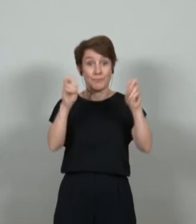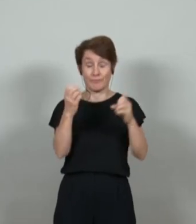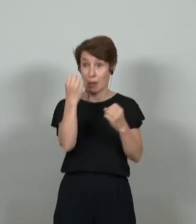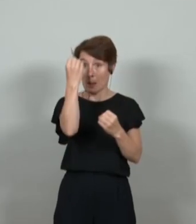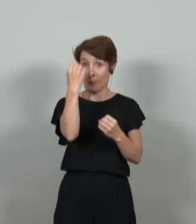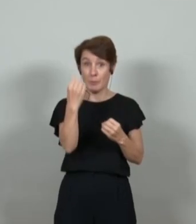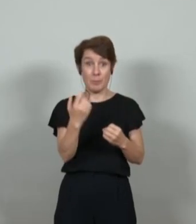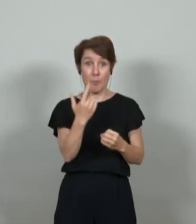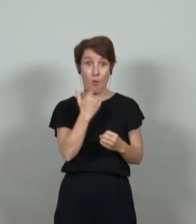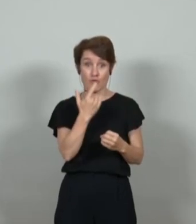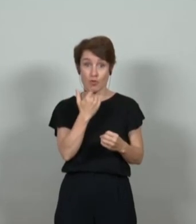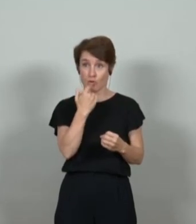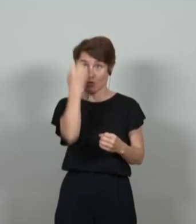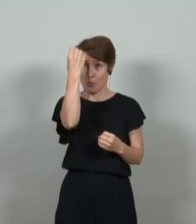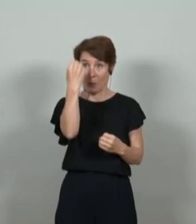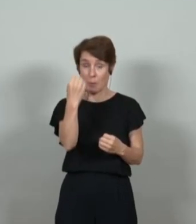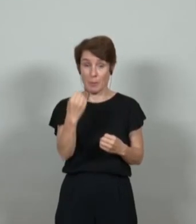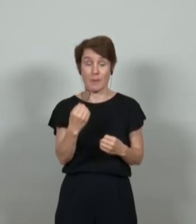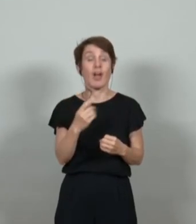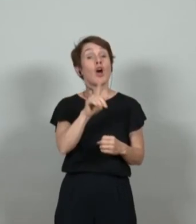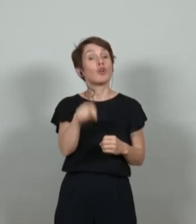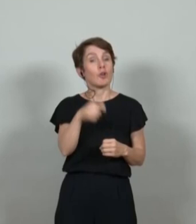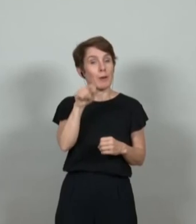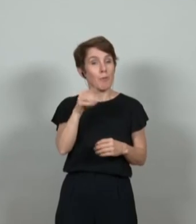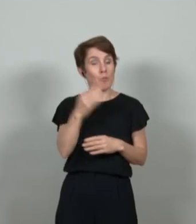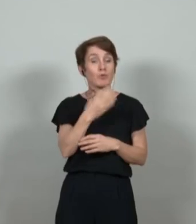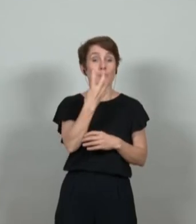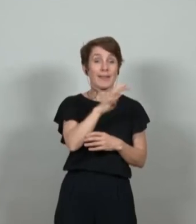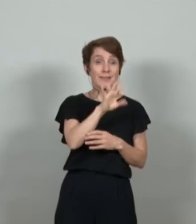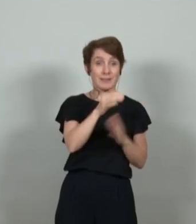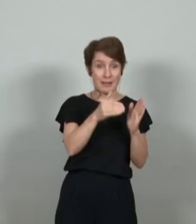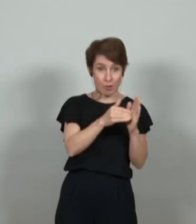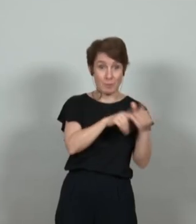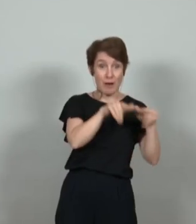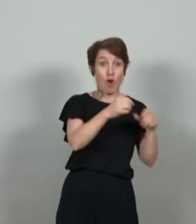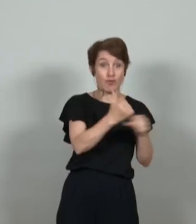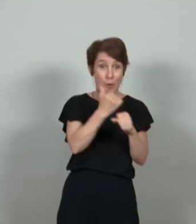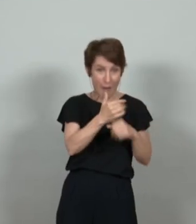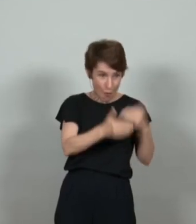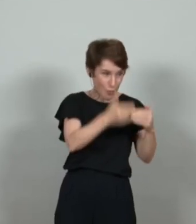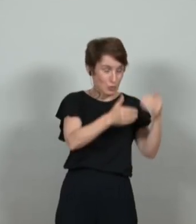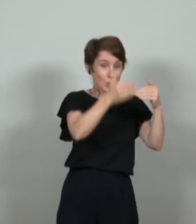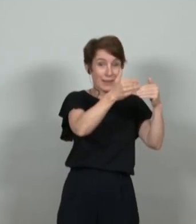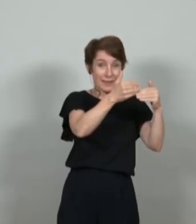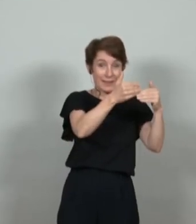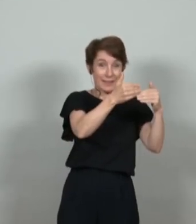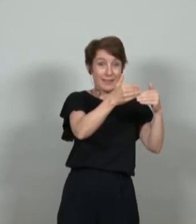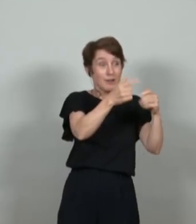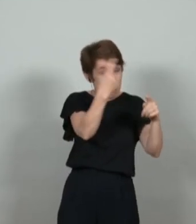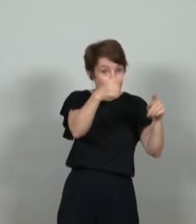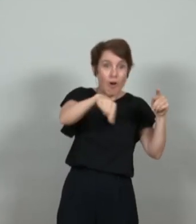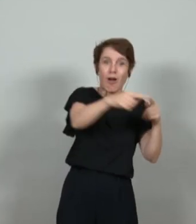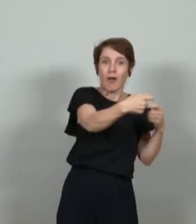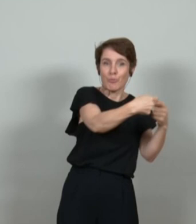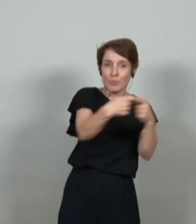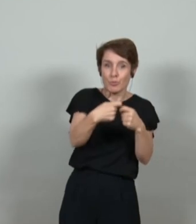450 000 nouveaux logements par an serait donc nécessaire pour répondre aux attentes de l'ensemble de nos concitoyens et